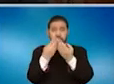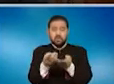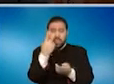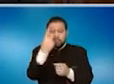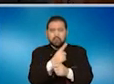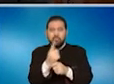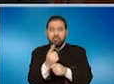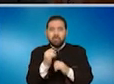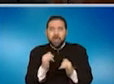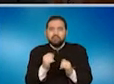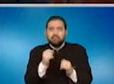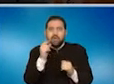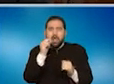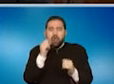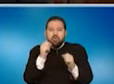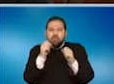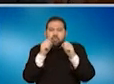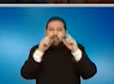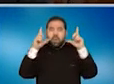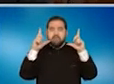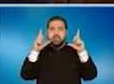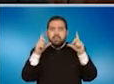Uimit de o asemenea bunătate nemeritată,